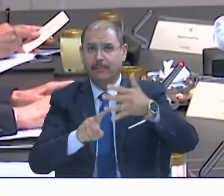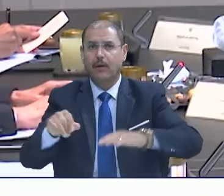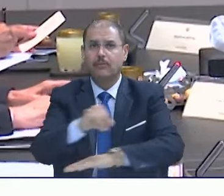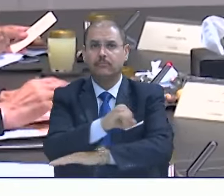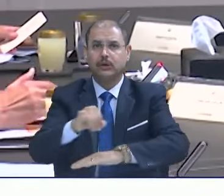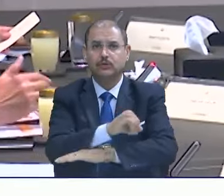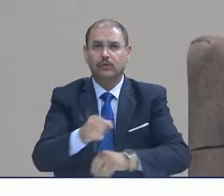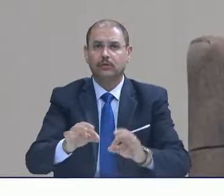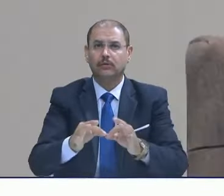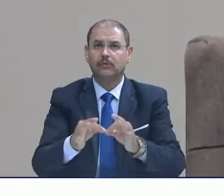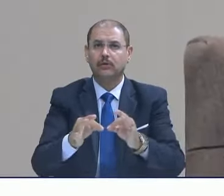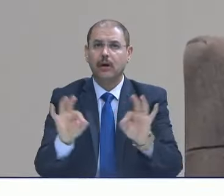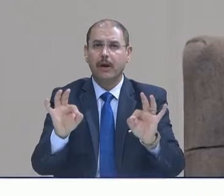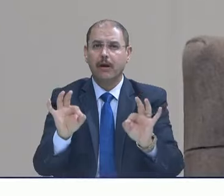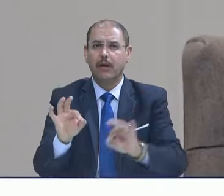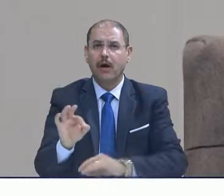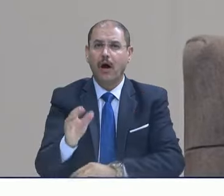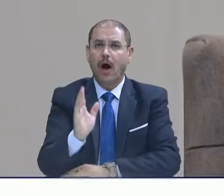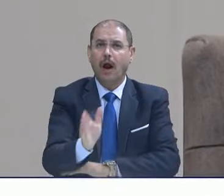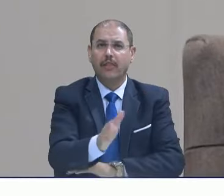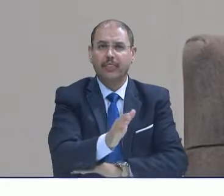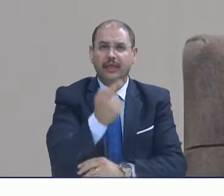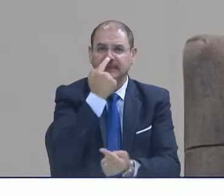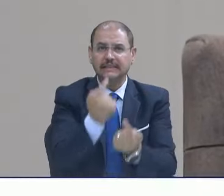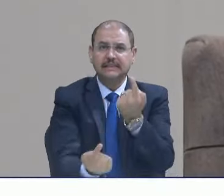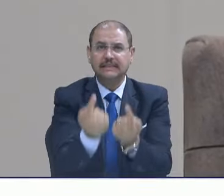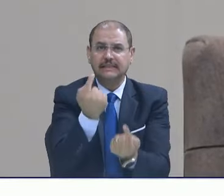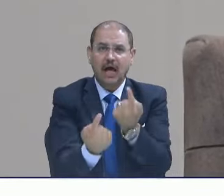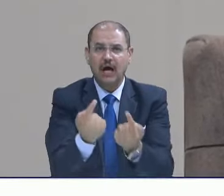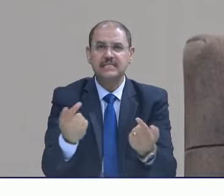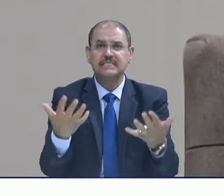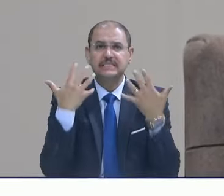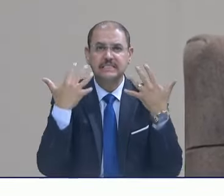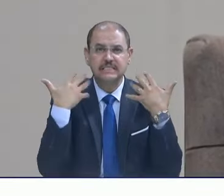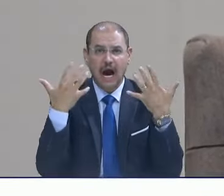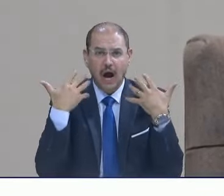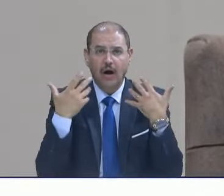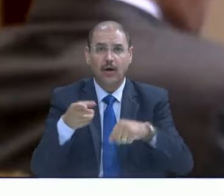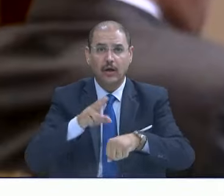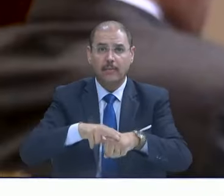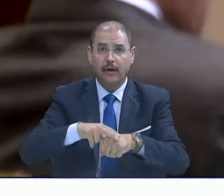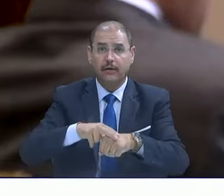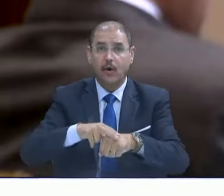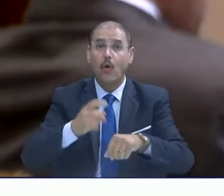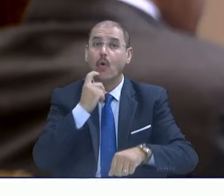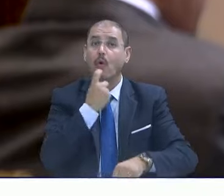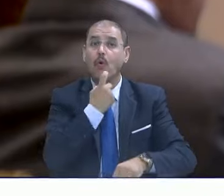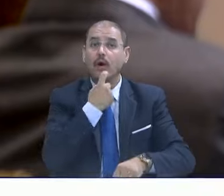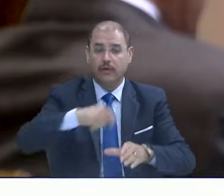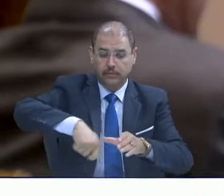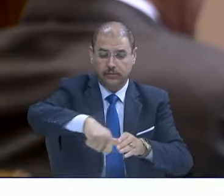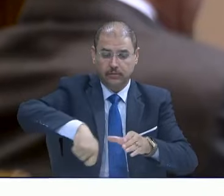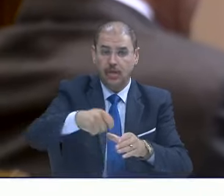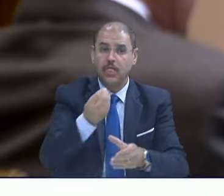وتشمل تطوير مزرعه نموذجيه وقريه سياحيه تراثيه واكاديميه طهي ومنتجع